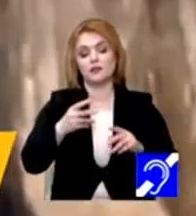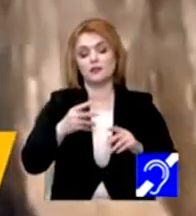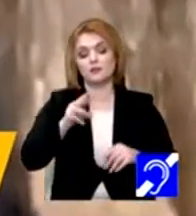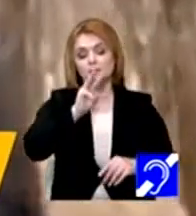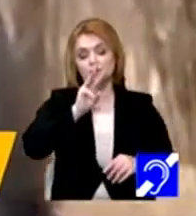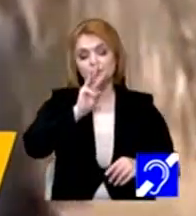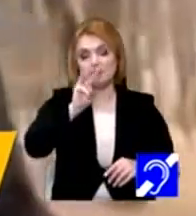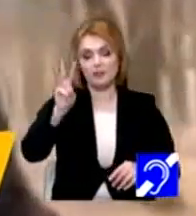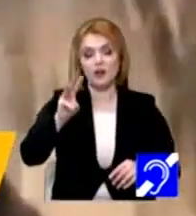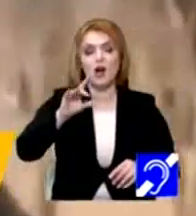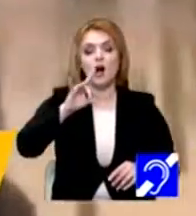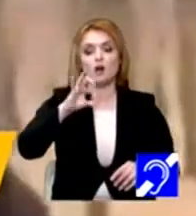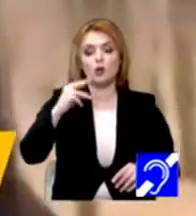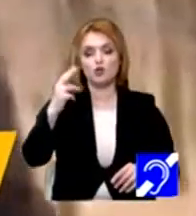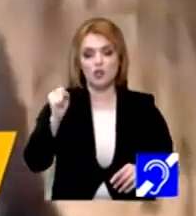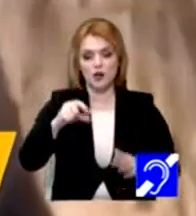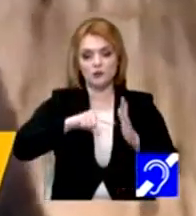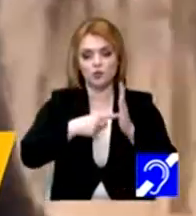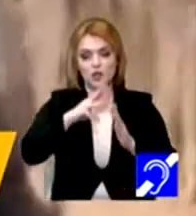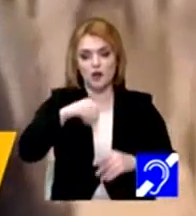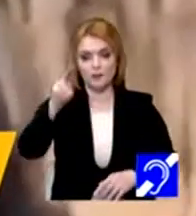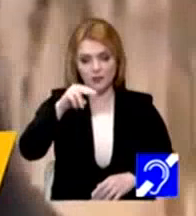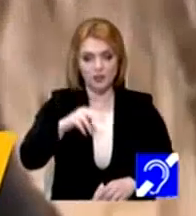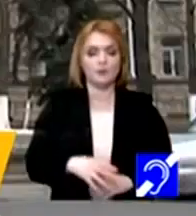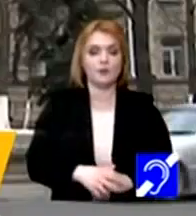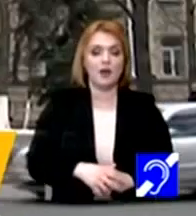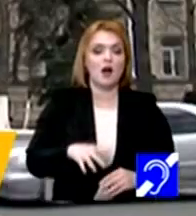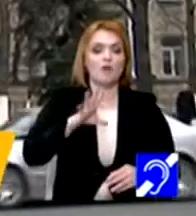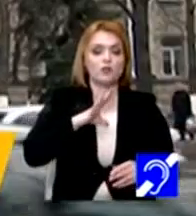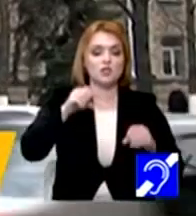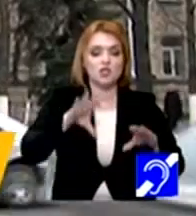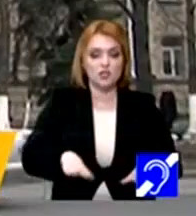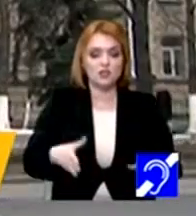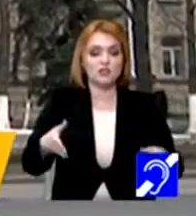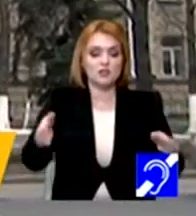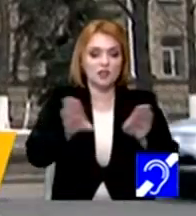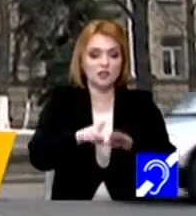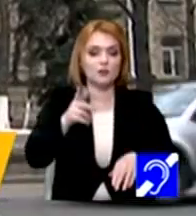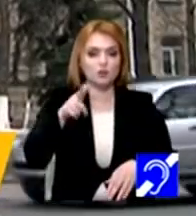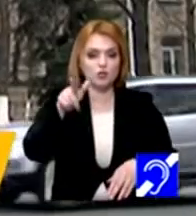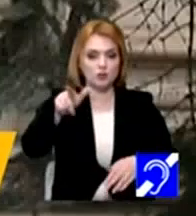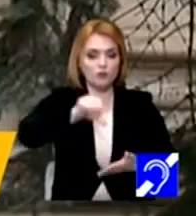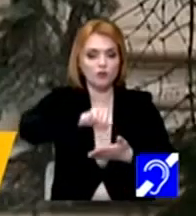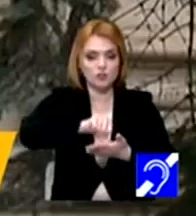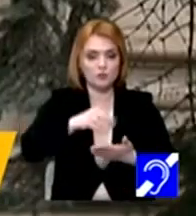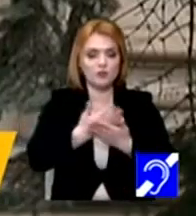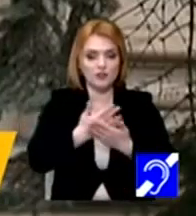fostului deputat Iurie Roșca. Decizia vine după ce Roșca a îndemnat oamenii printr-o înregistrare video, cităm,